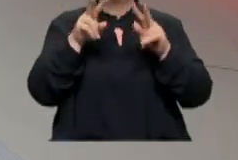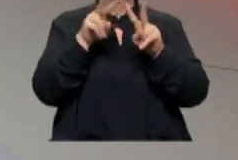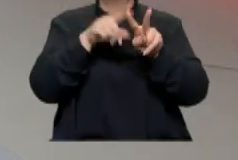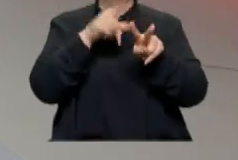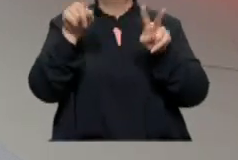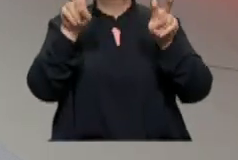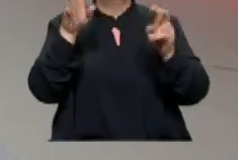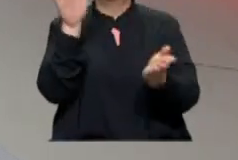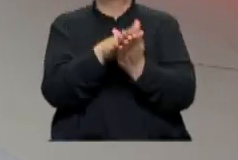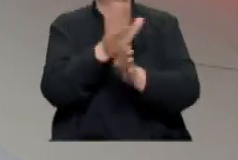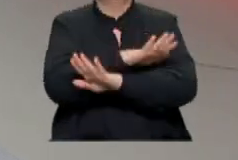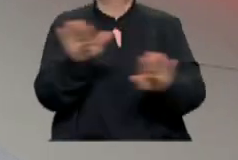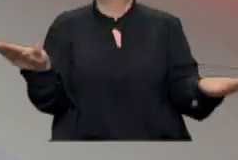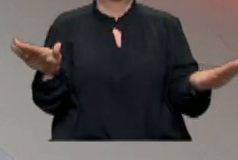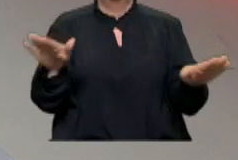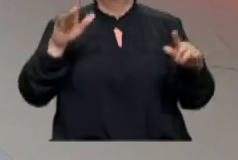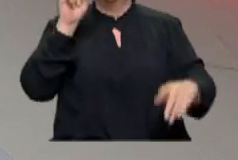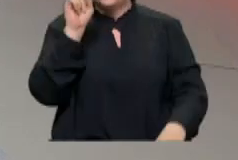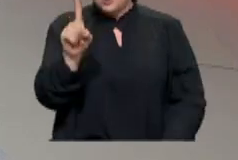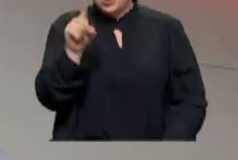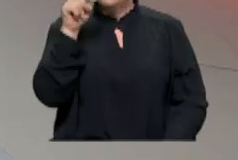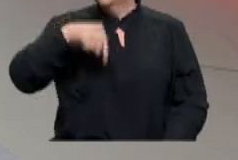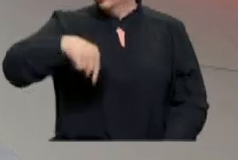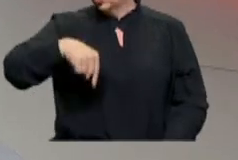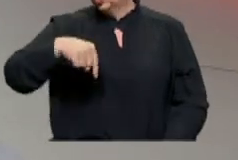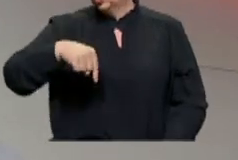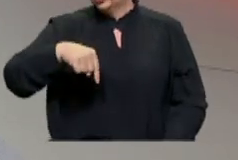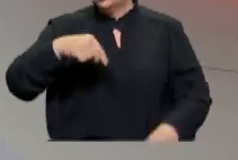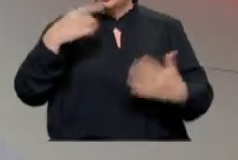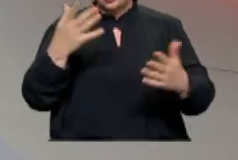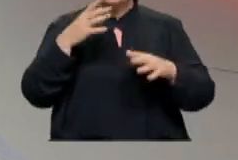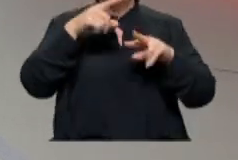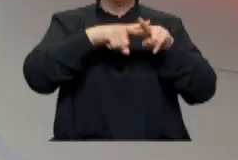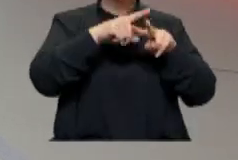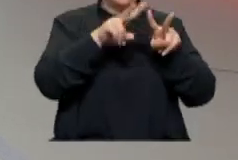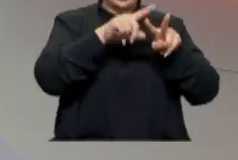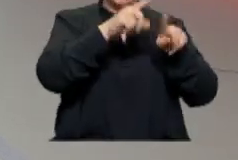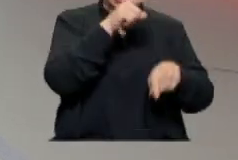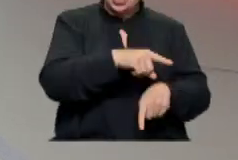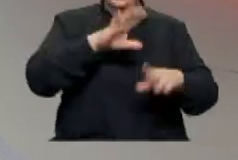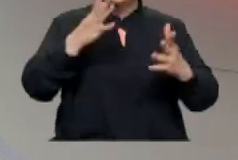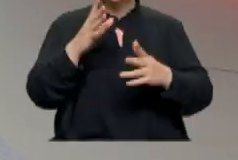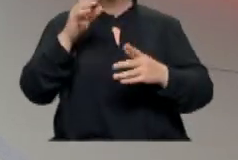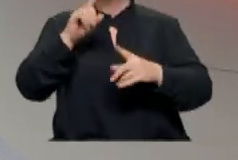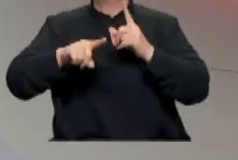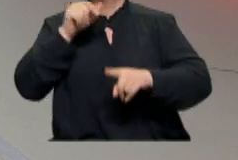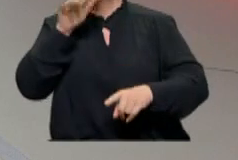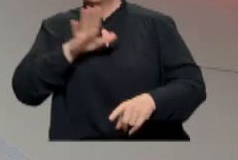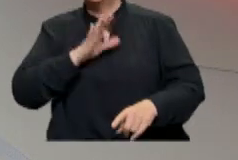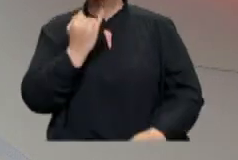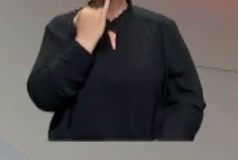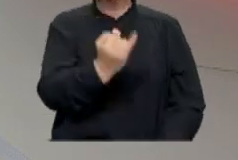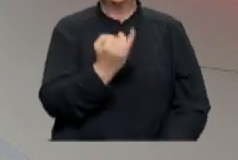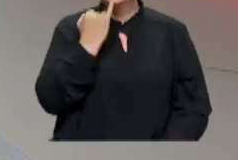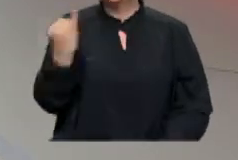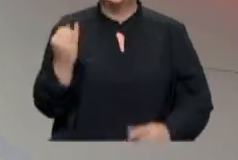bahsi kapattı aslına bakarsanız. Fakat bugün hem Akşener'i hem Meral Akşener'i hem de Kemal Kılıçdaroğlu'na